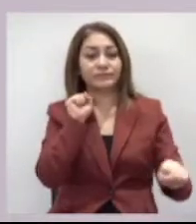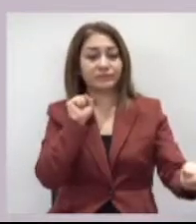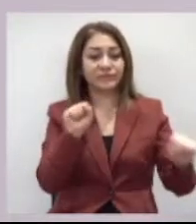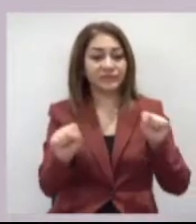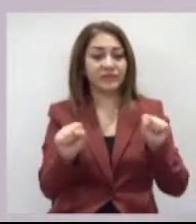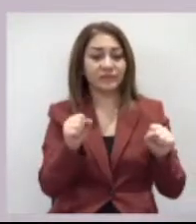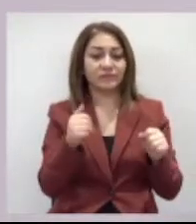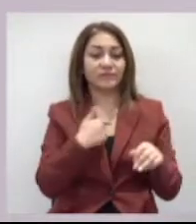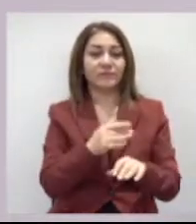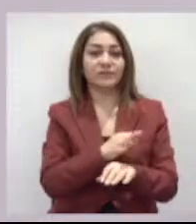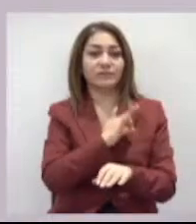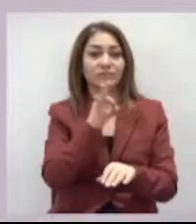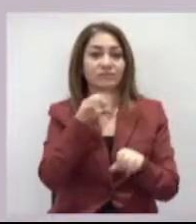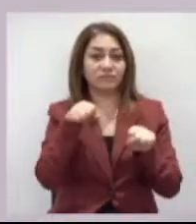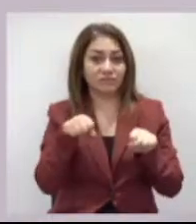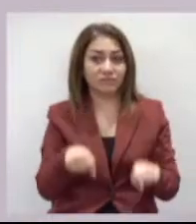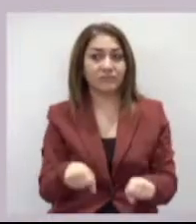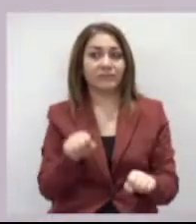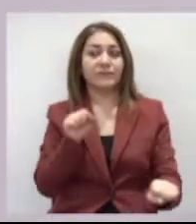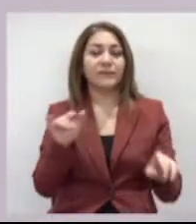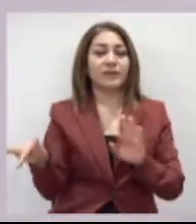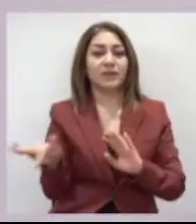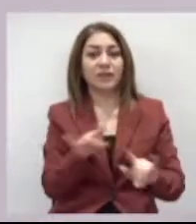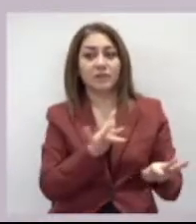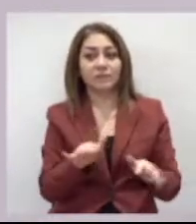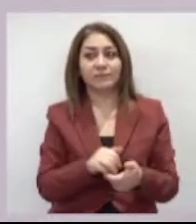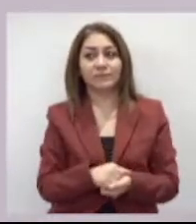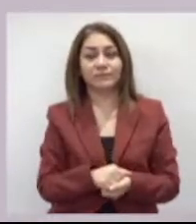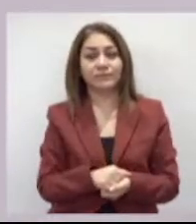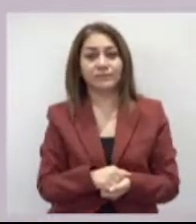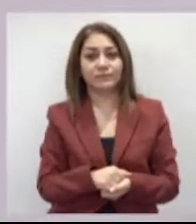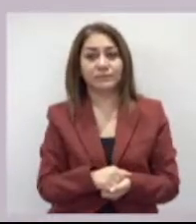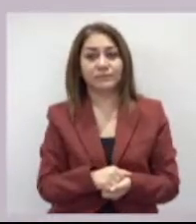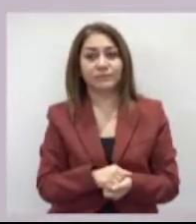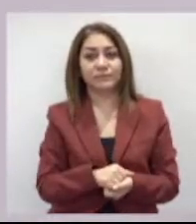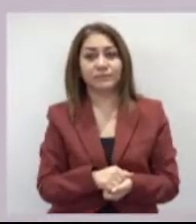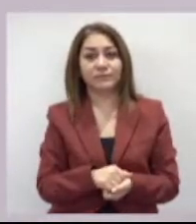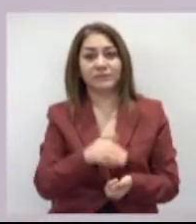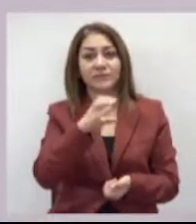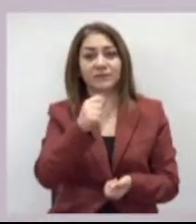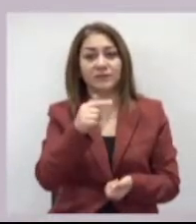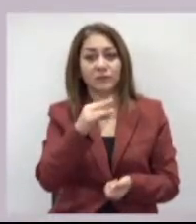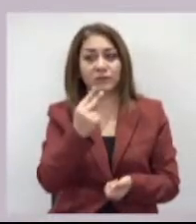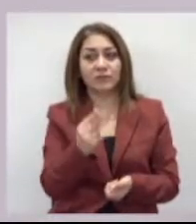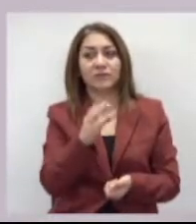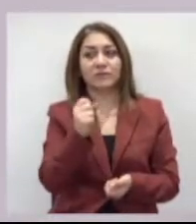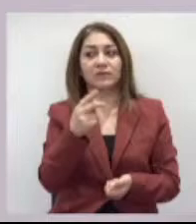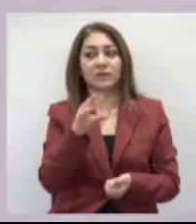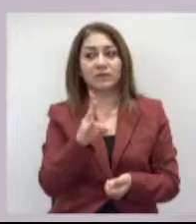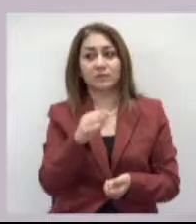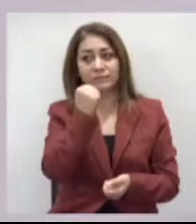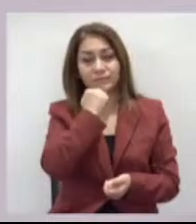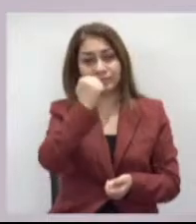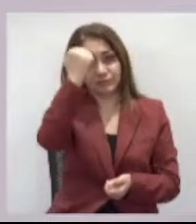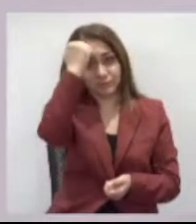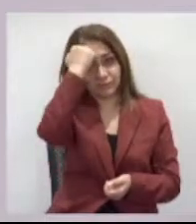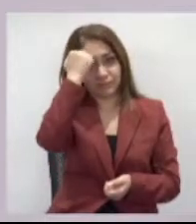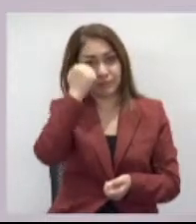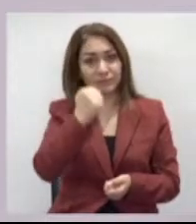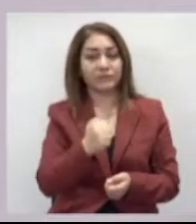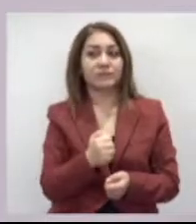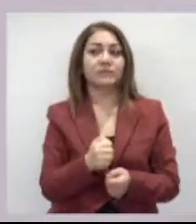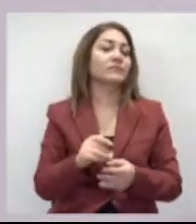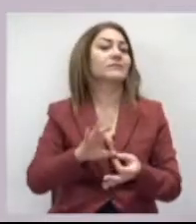իրավունքով կազմակերպել այս գործընթացը։ Պարոն Վարդանյաններ, հետո պարոն Սաքունցը, ամեցեք։ Շնորհակալություն Տիկին Մանասյան,